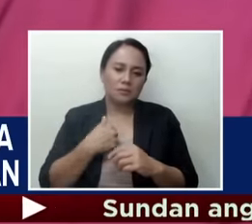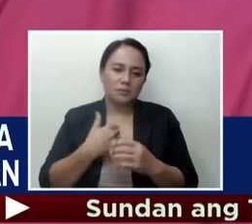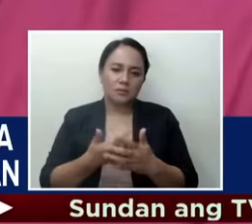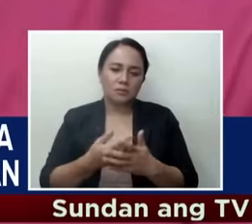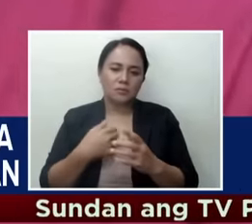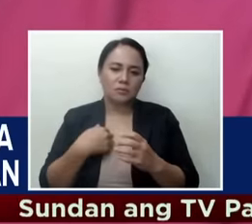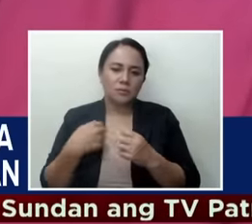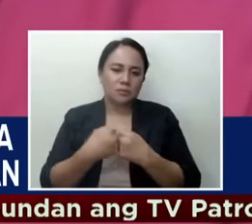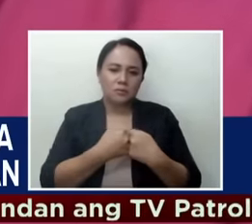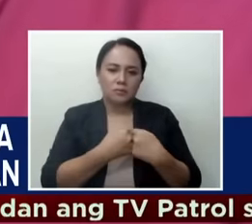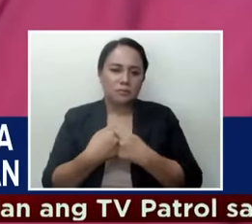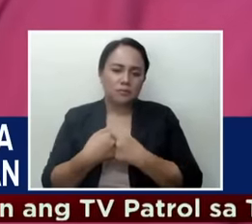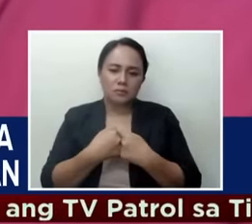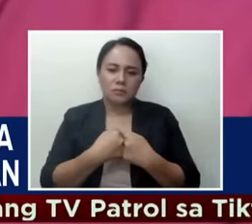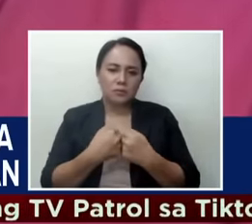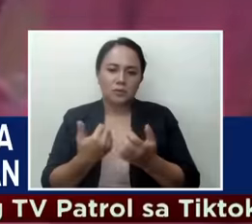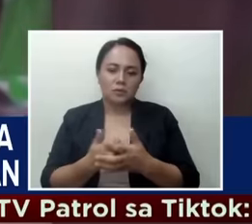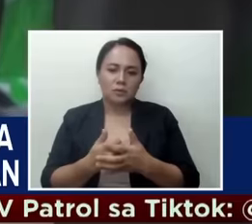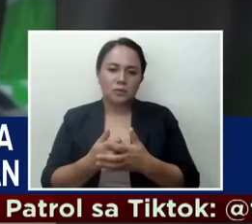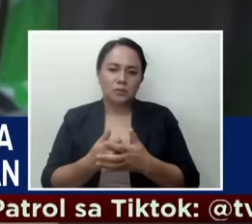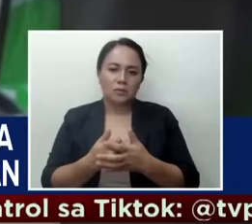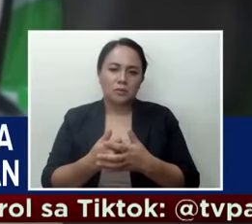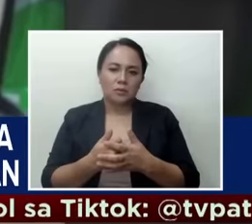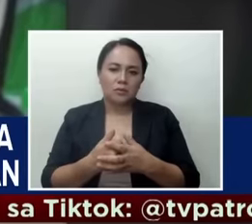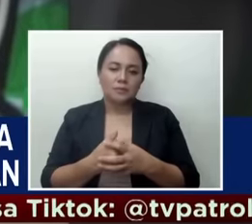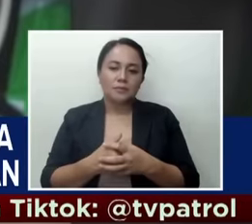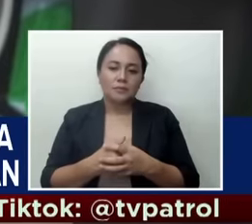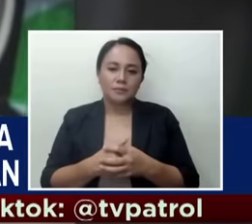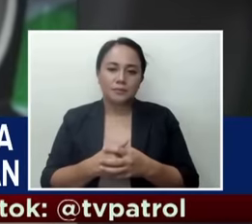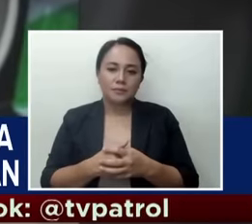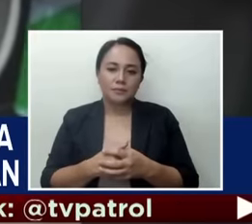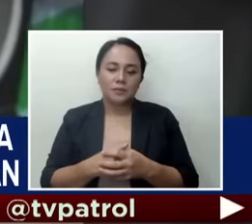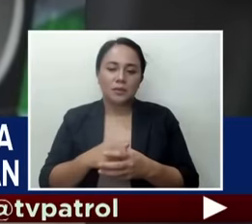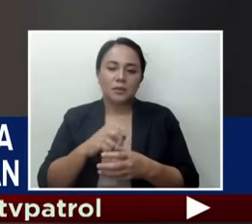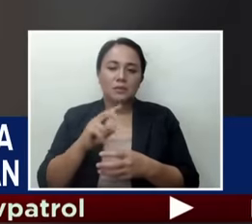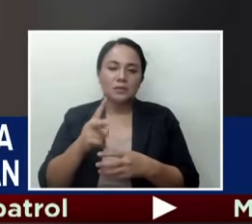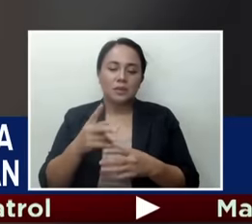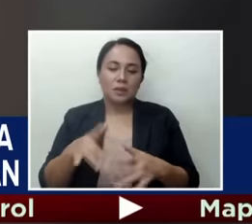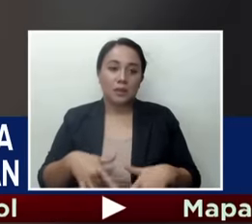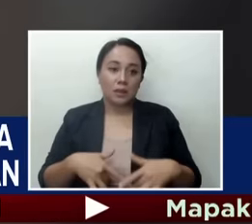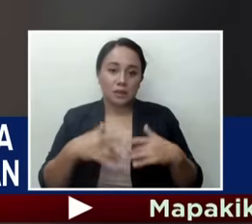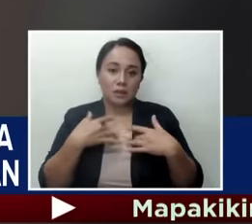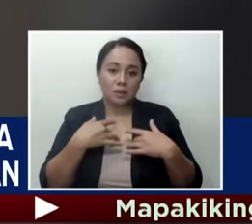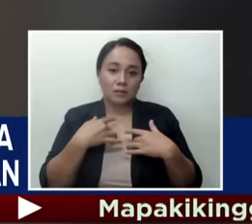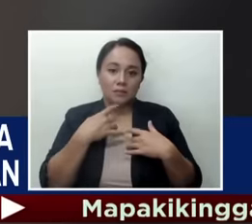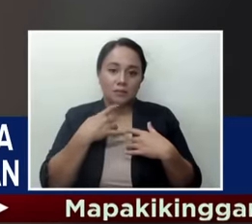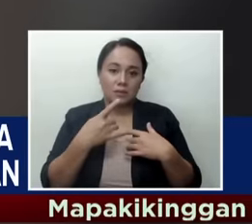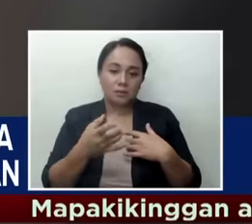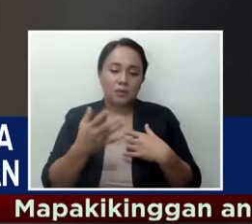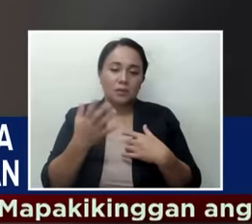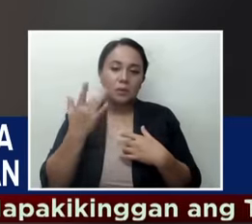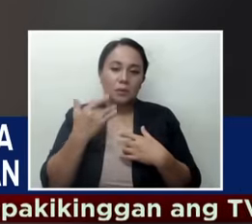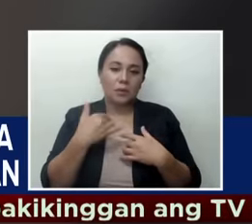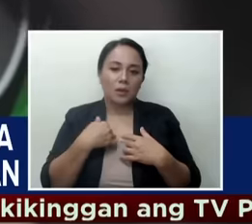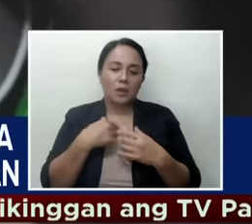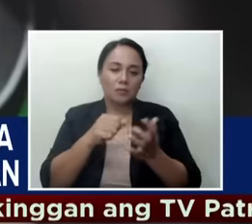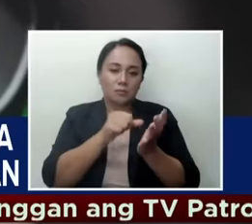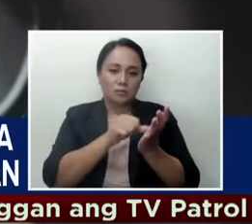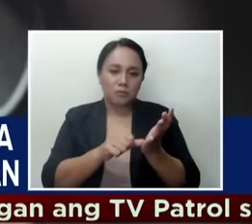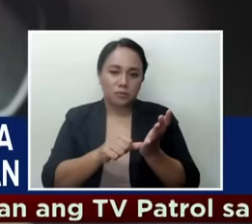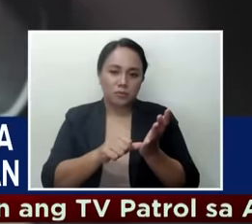po. Sinugal ko na. Nakipagbunuhan na po ako. Pangalawang buhay na ito kung maituturing ni Mark. Pero may sugat siya sa